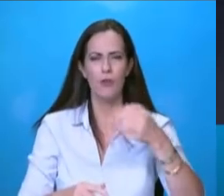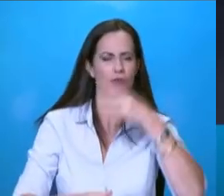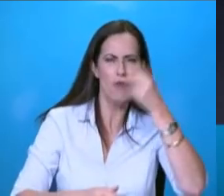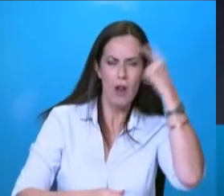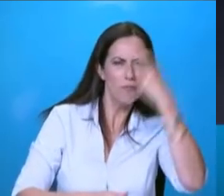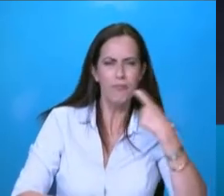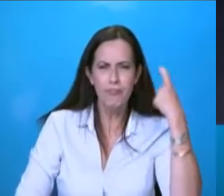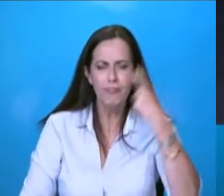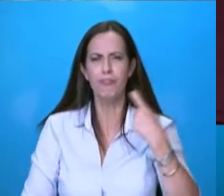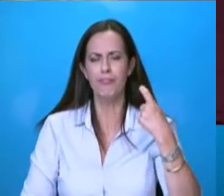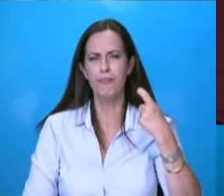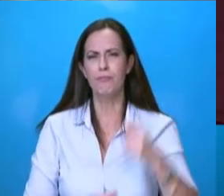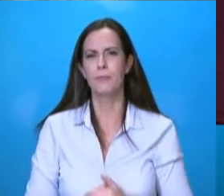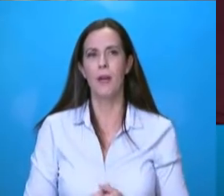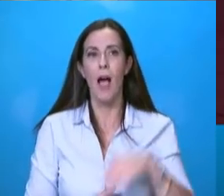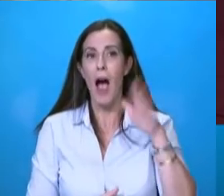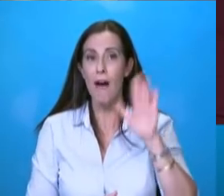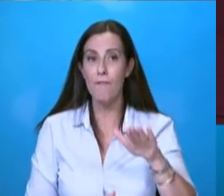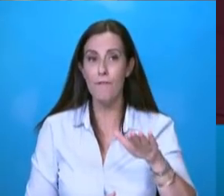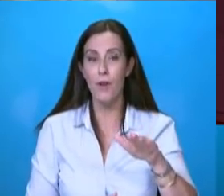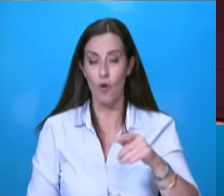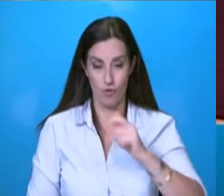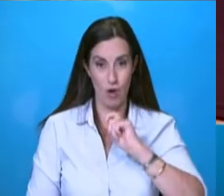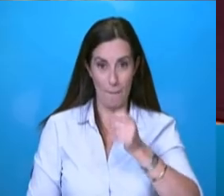ספקולציות, ואפילו בזמן